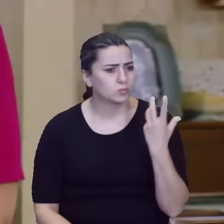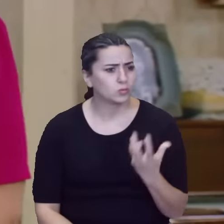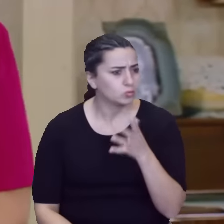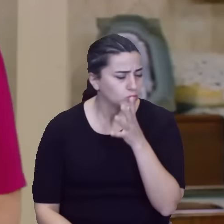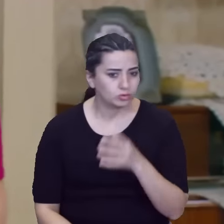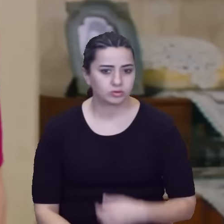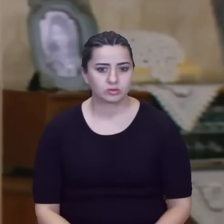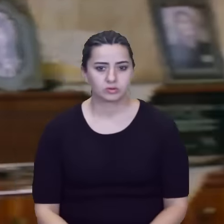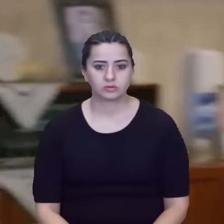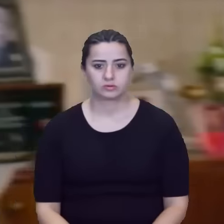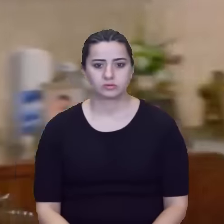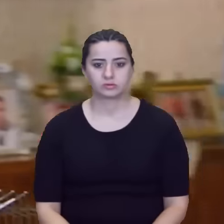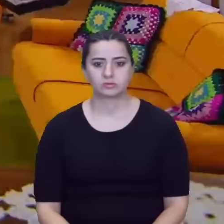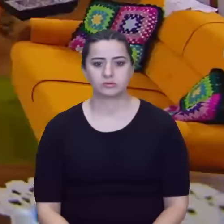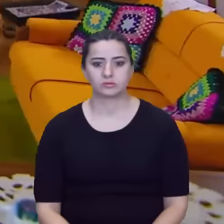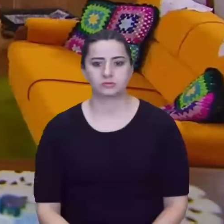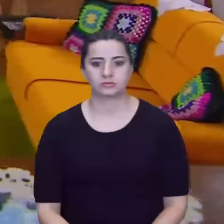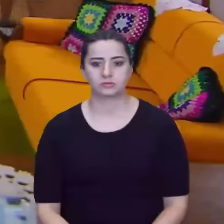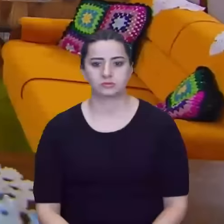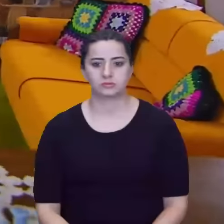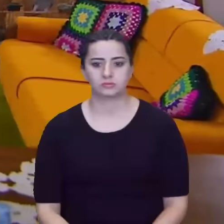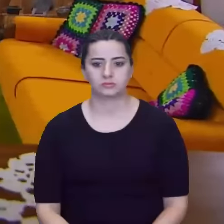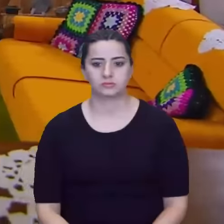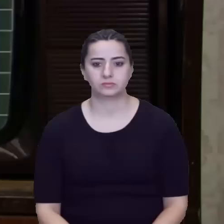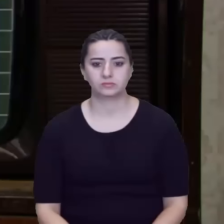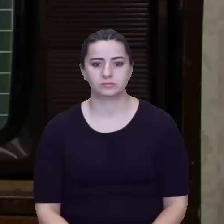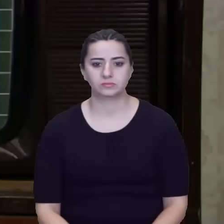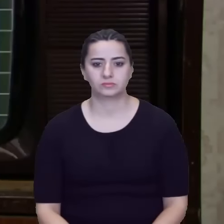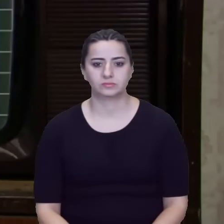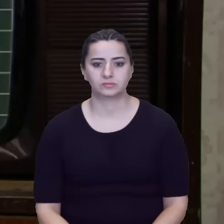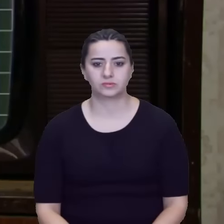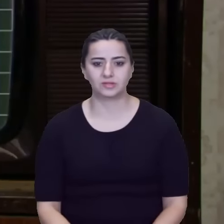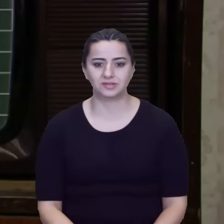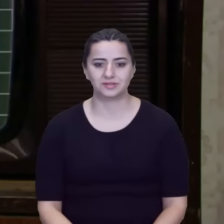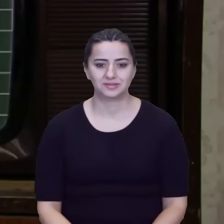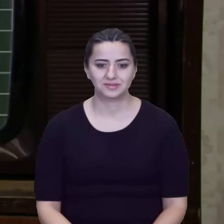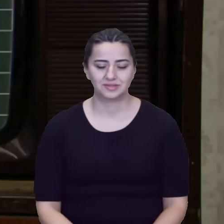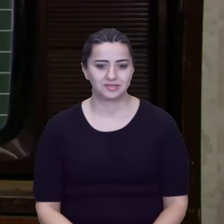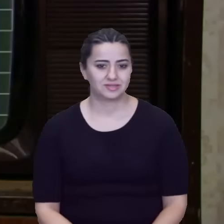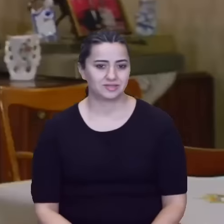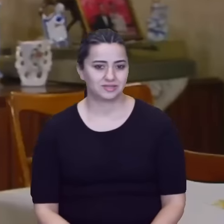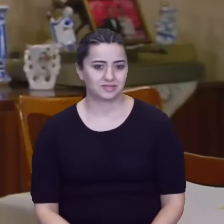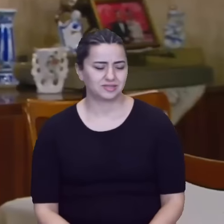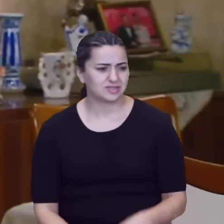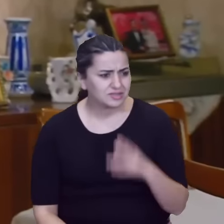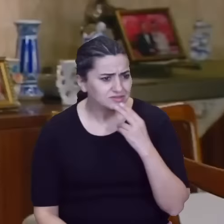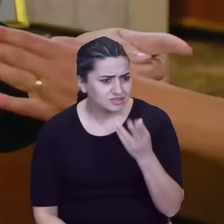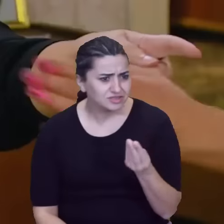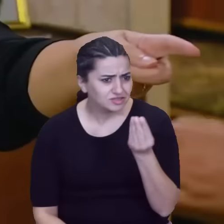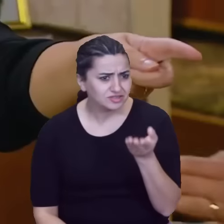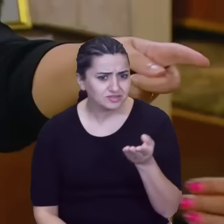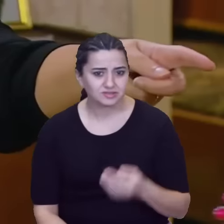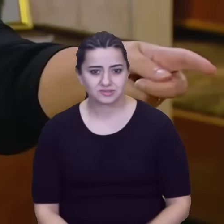ki? Nazım geri dönüp kafesi yerine koyunca görüntü yine geldi. Kız geldi ya. Ya çekiyor